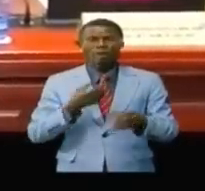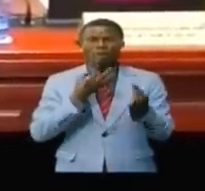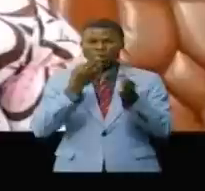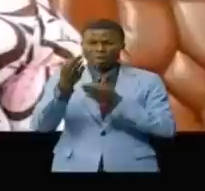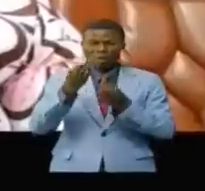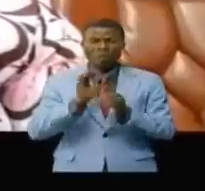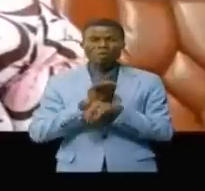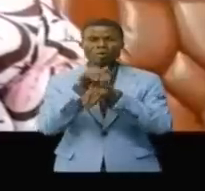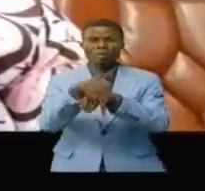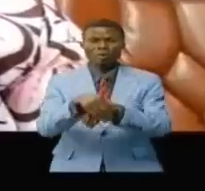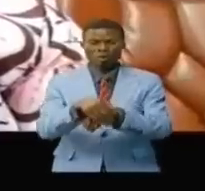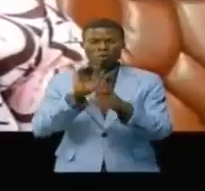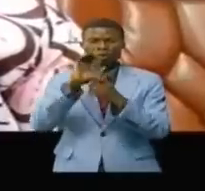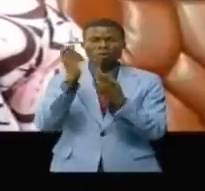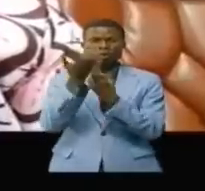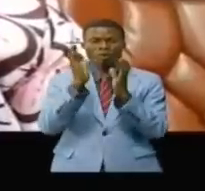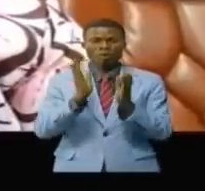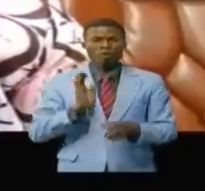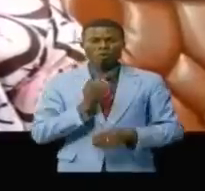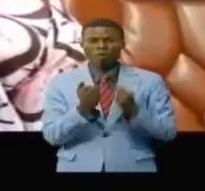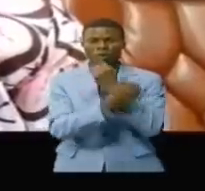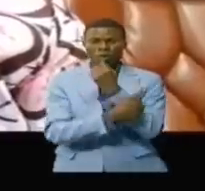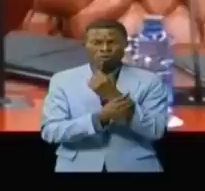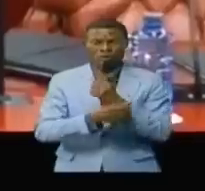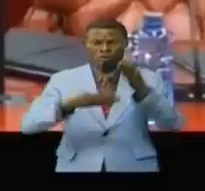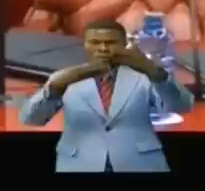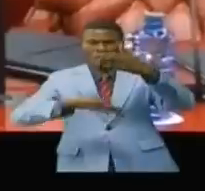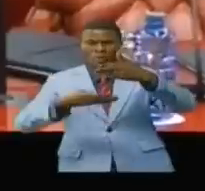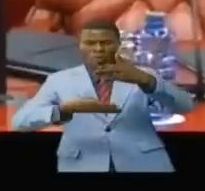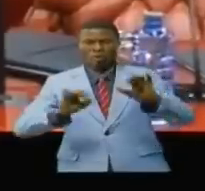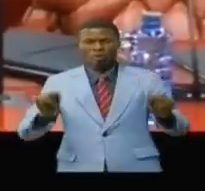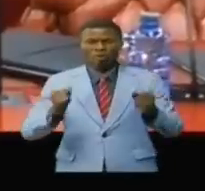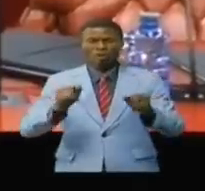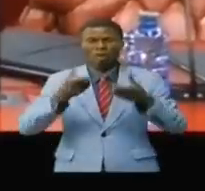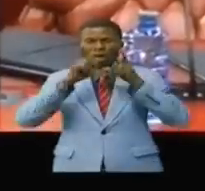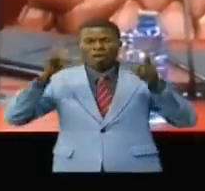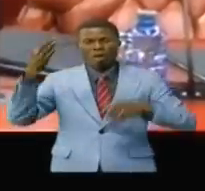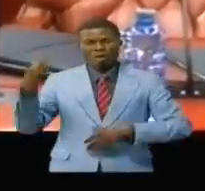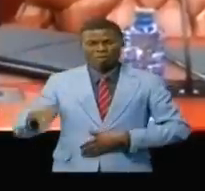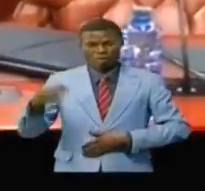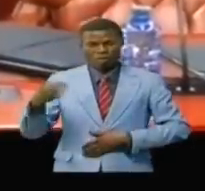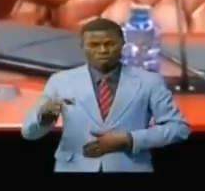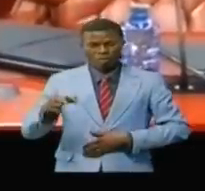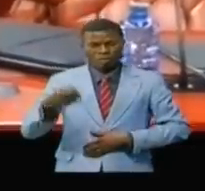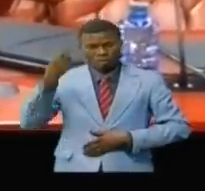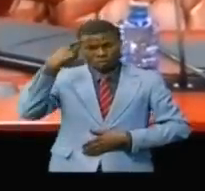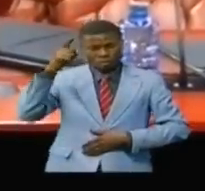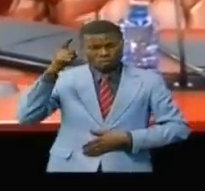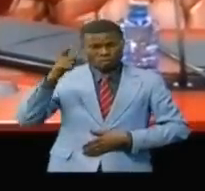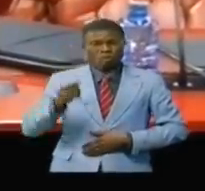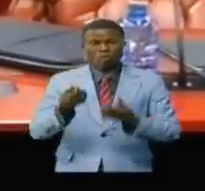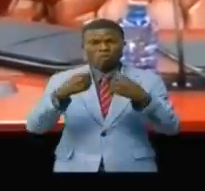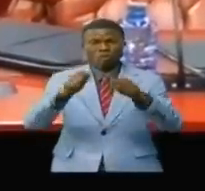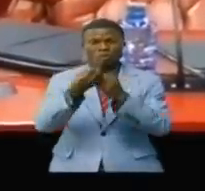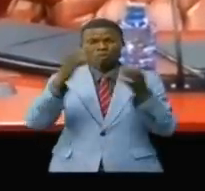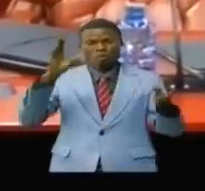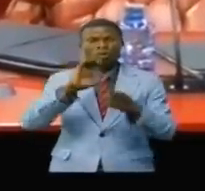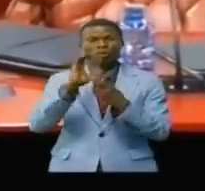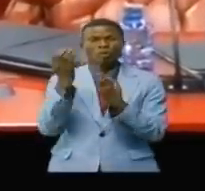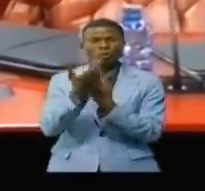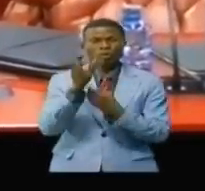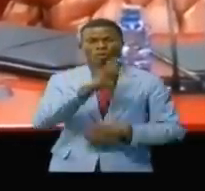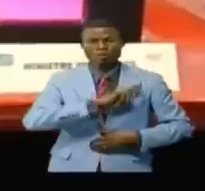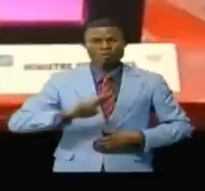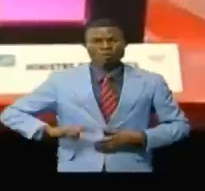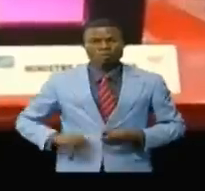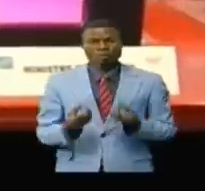la participation culturelle de notre pays au 9e jeu de la francophonie. En vue de vendre les richesses culturelles de la